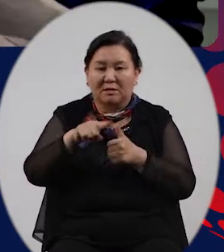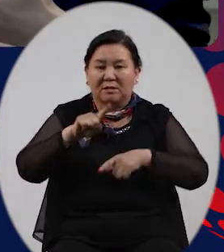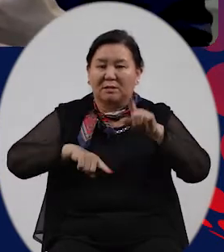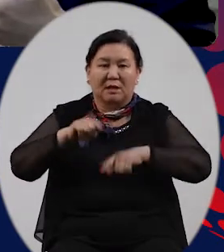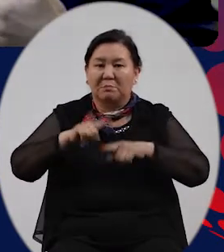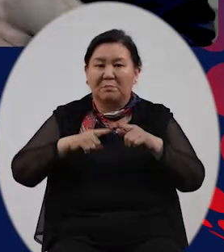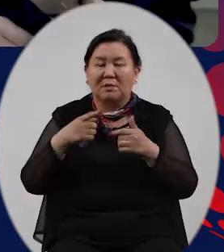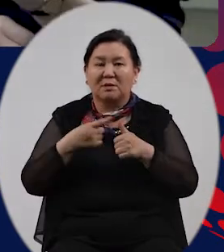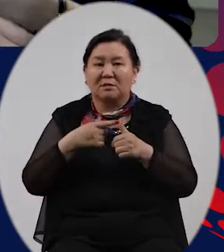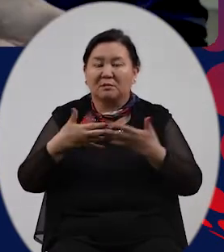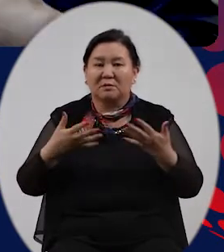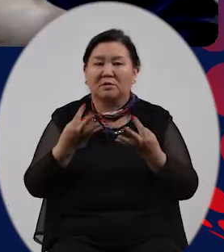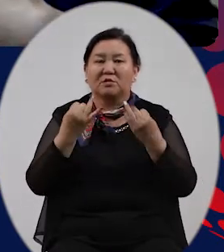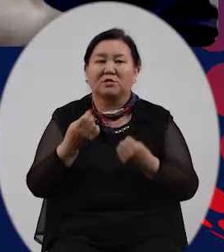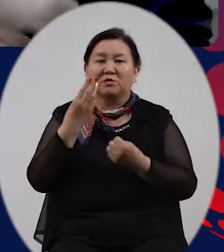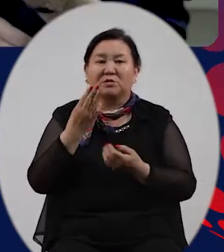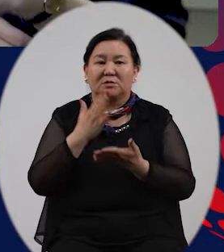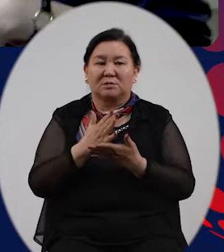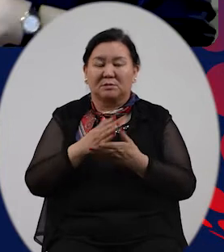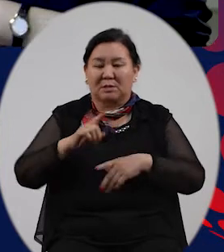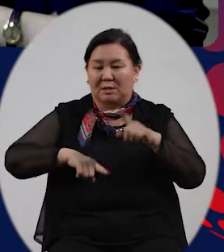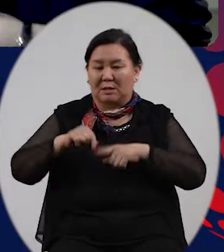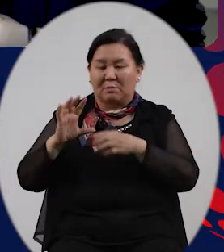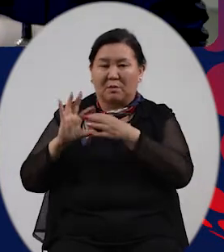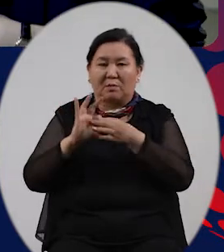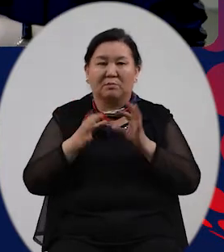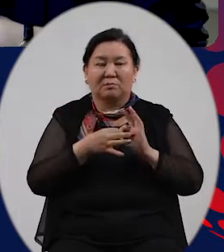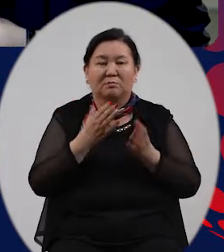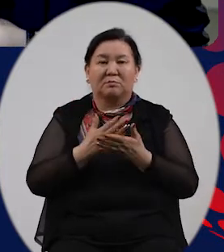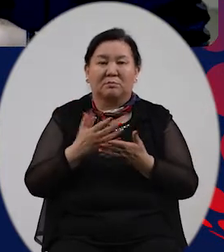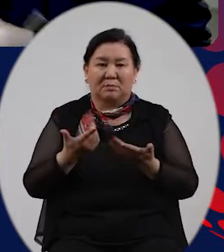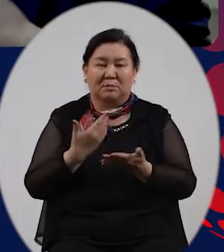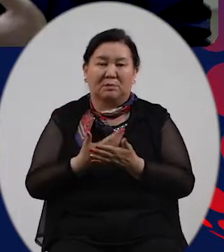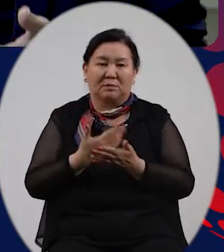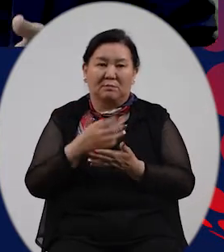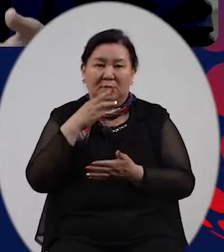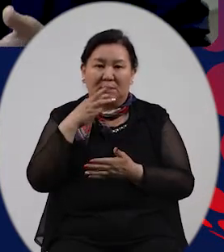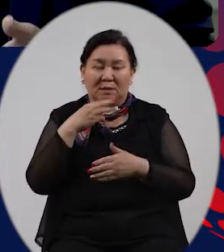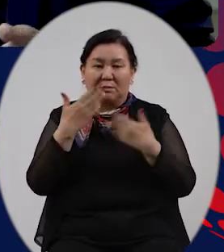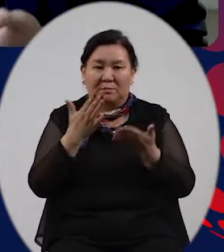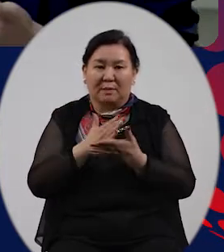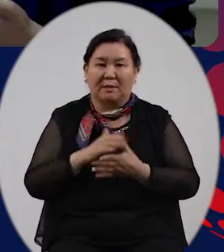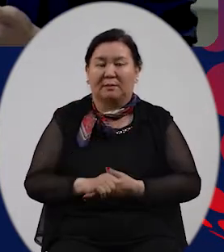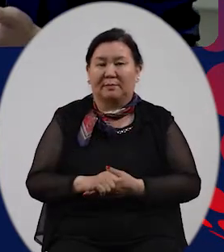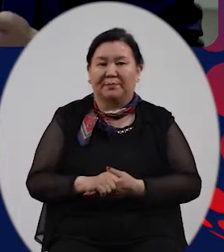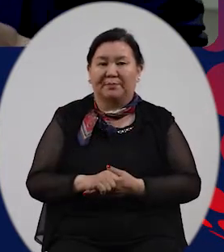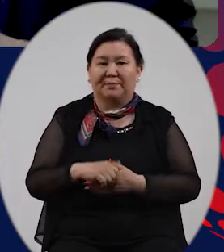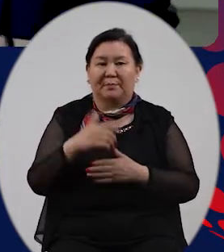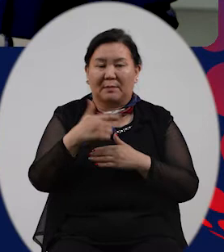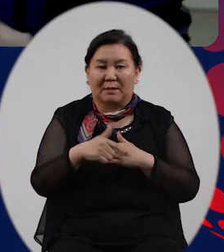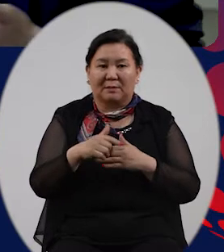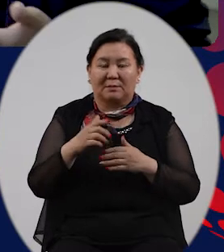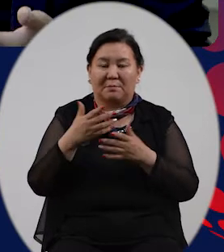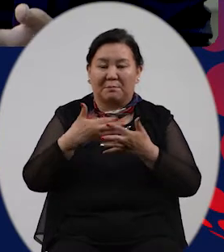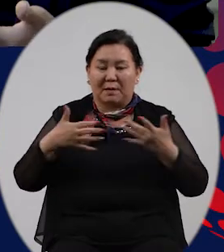төрлийн бараа бүтээгдэхүүн хичнээн ширхэгтэйгээр орж ирж байгаа, ямар сабаглаатай одоо орж ирж байгаа вэ гэдэг талаар мэдээллүүд бол байна. За үүнээс гадна